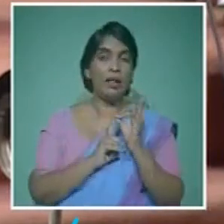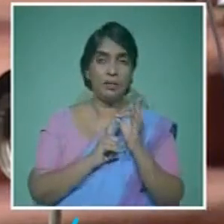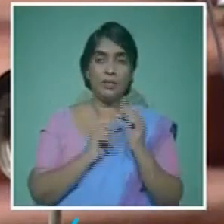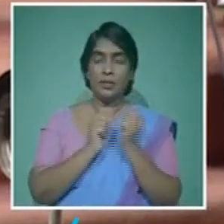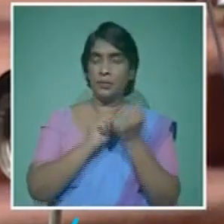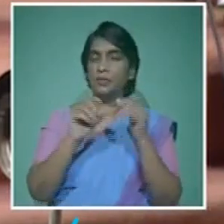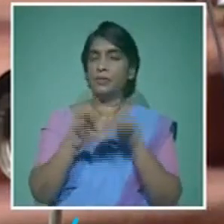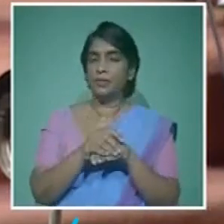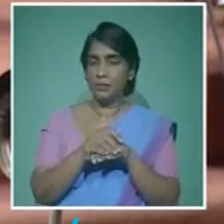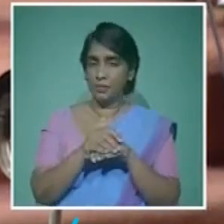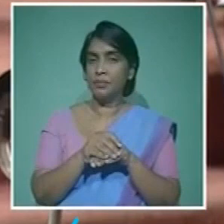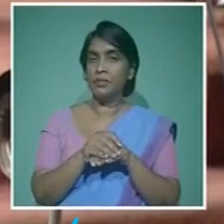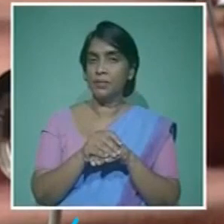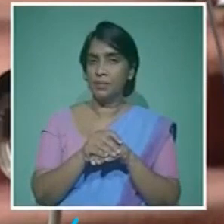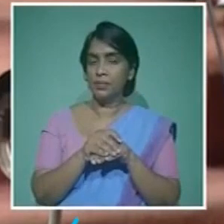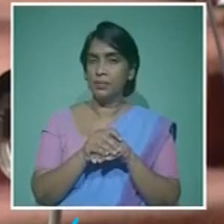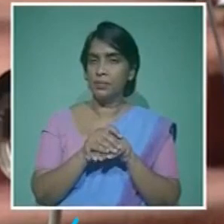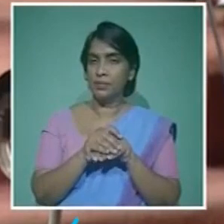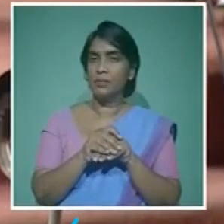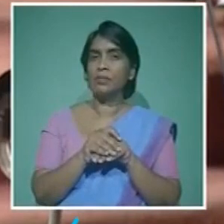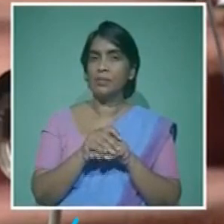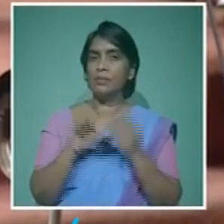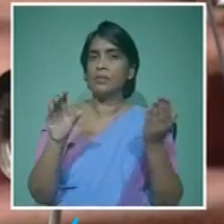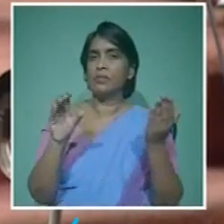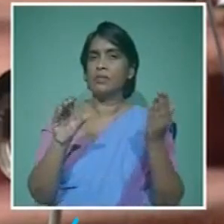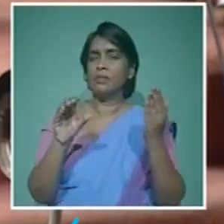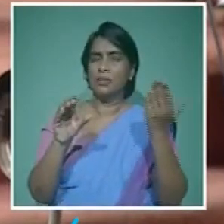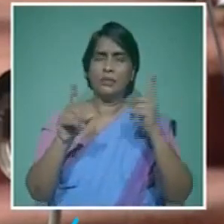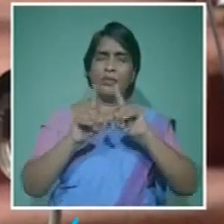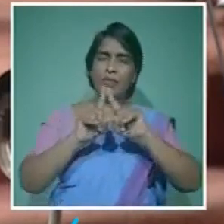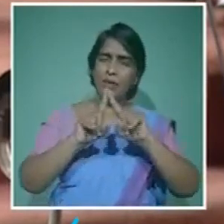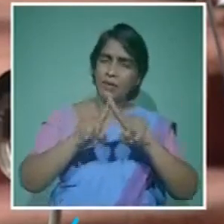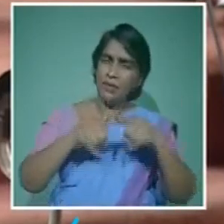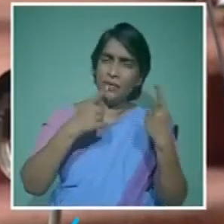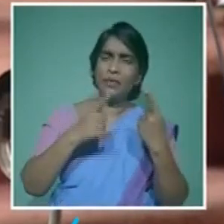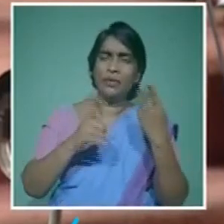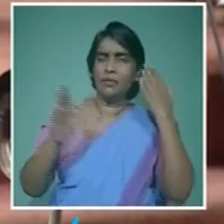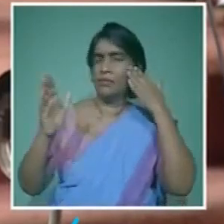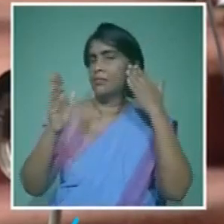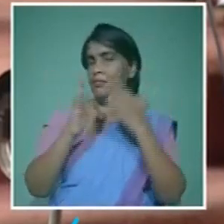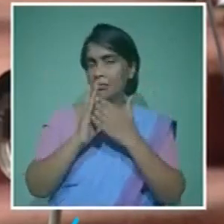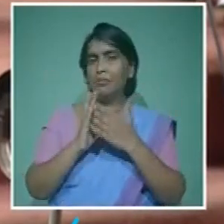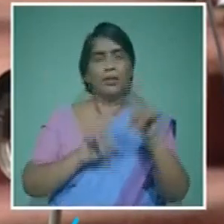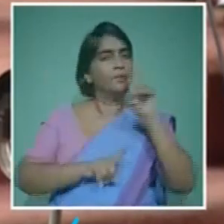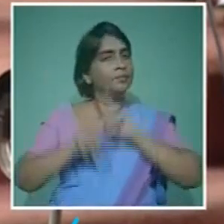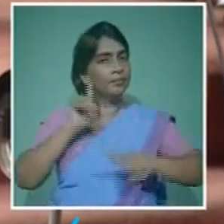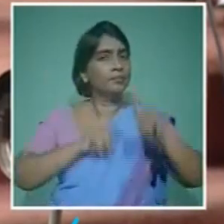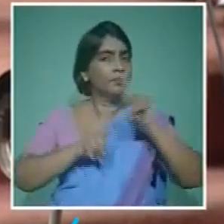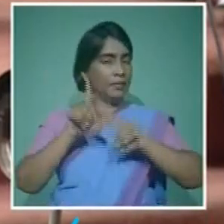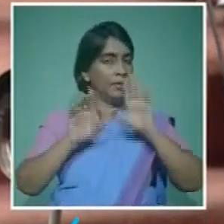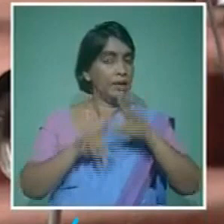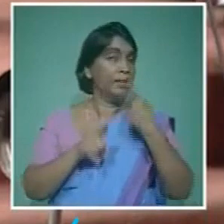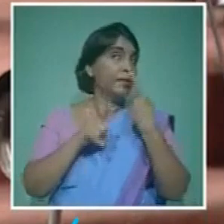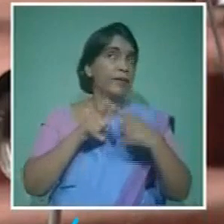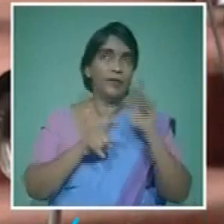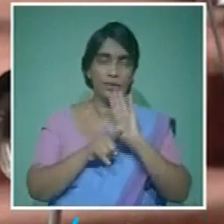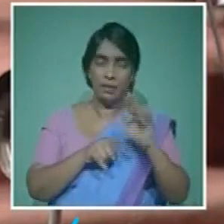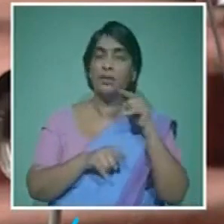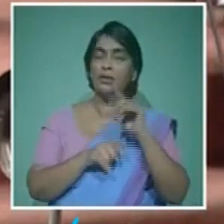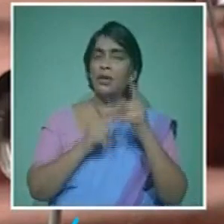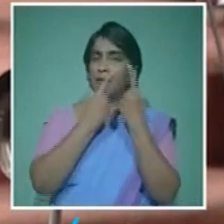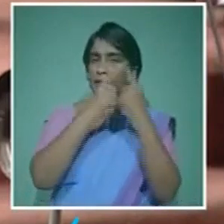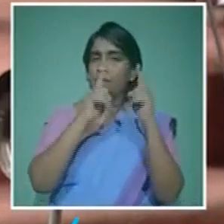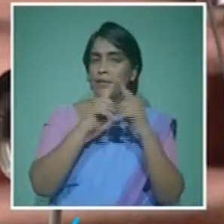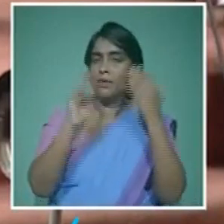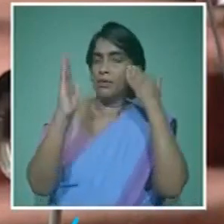அவர் பங்கு பற்றி பல விஷயங்களிலே அவர் மிக ஆழமாக அதை பற்றி ஆராய்ந்திருக்கின்றார். அது மாத்திரமல்ல சில விஷயங்கள் பல விஷயங்களிலே